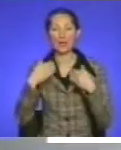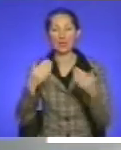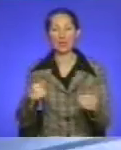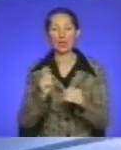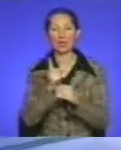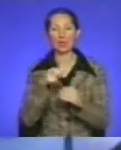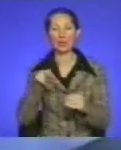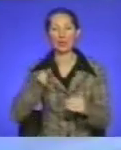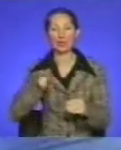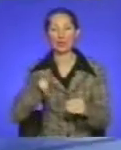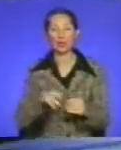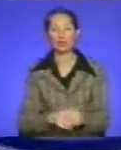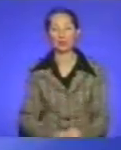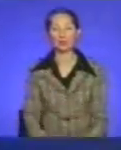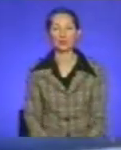липня.